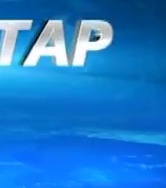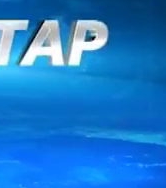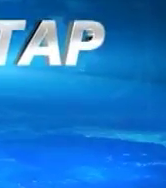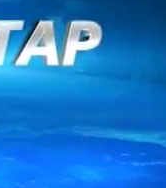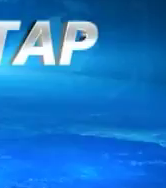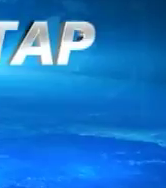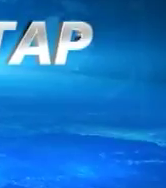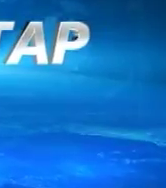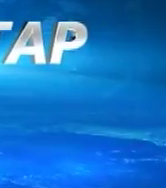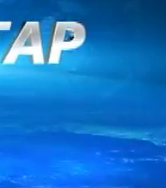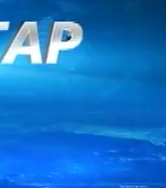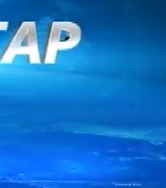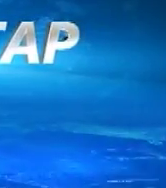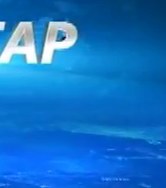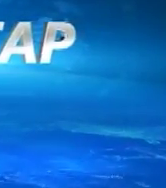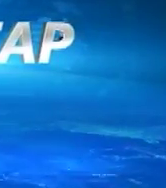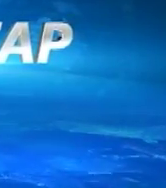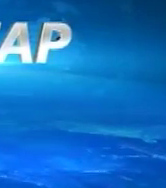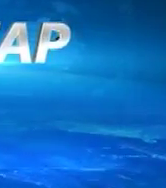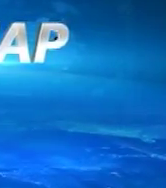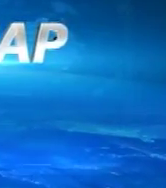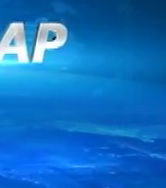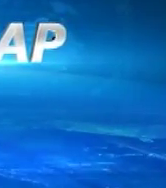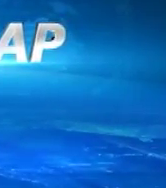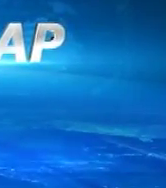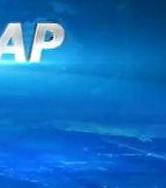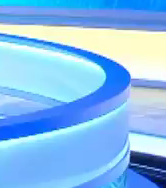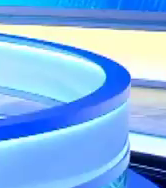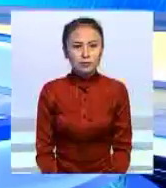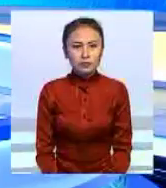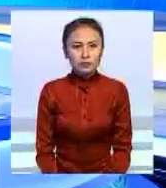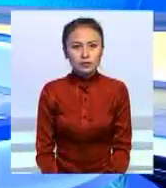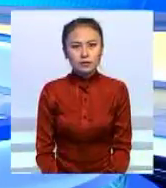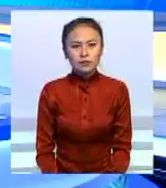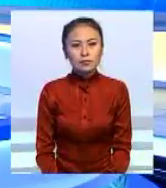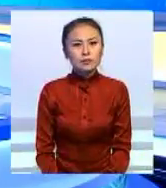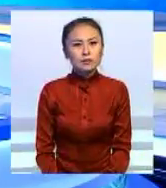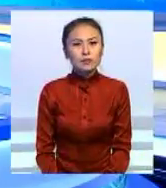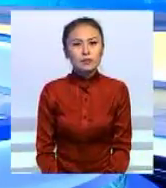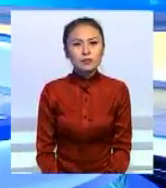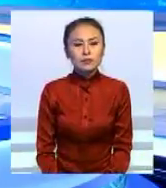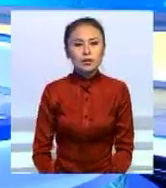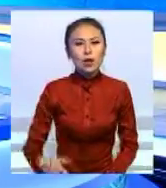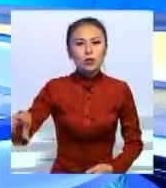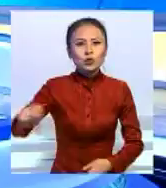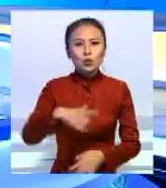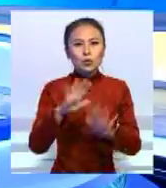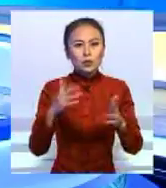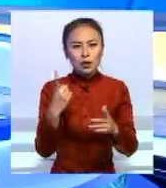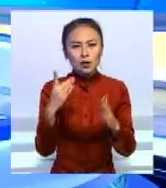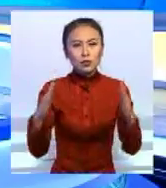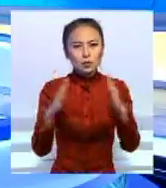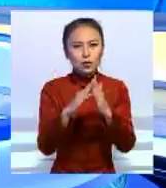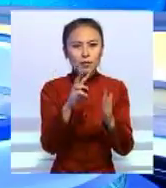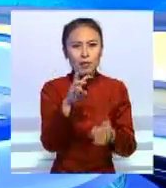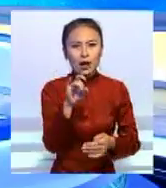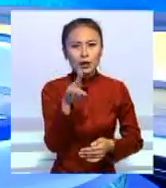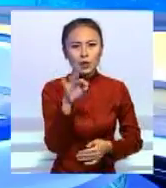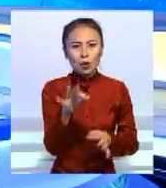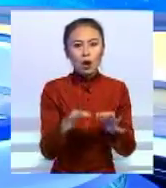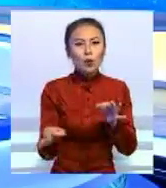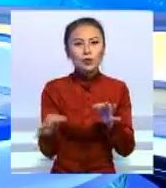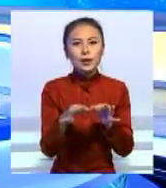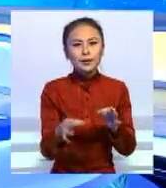Жақсы. жол бойындағы жалғыз үй. Мәртөк ауданда